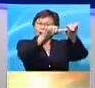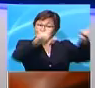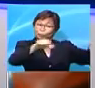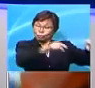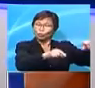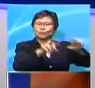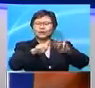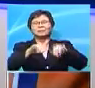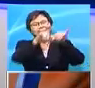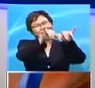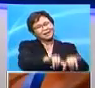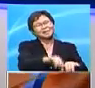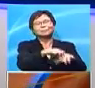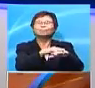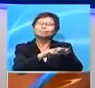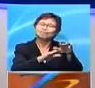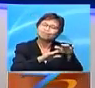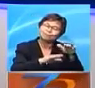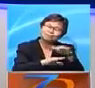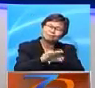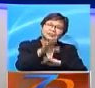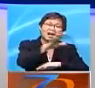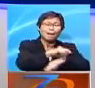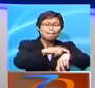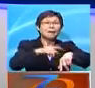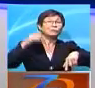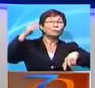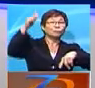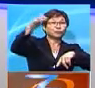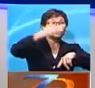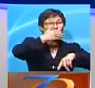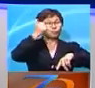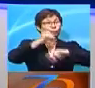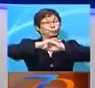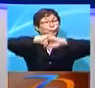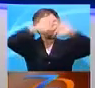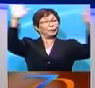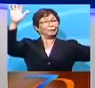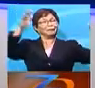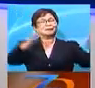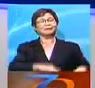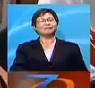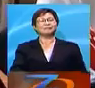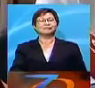mendapat tempat tinggal lebih selesa dan masa depan mereka akan lebih terjamin